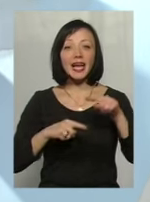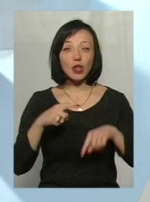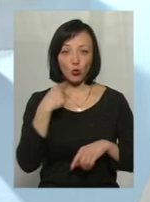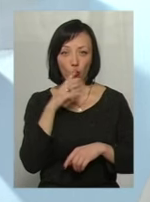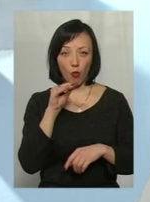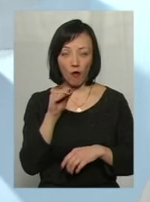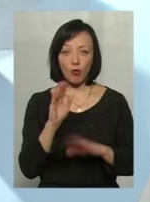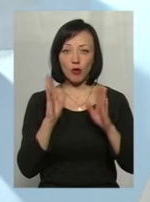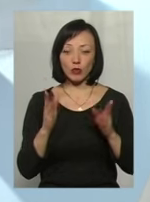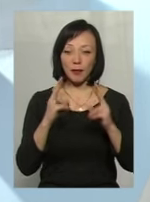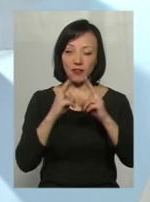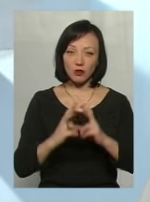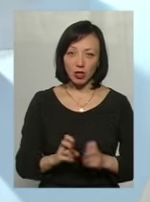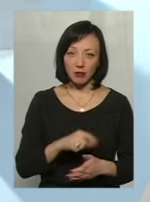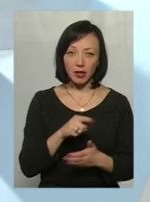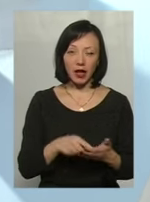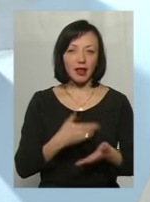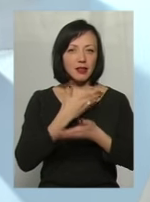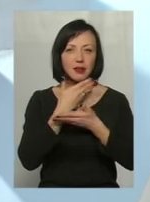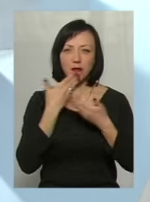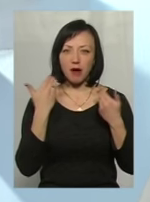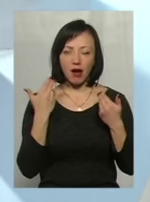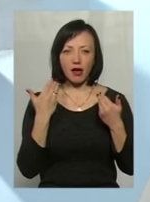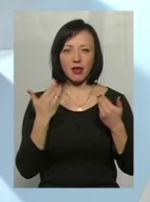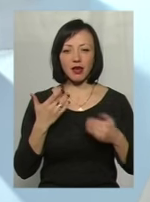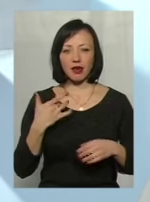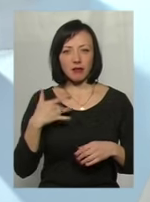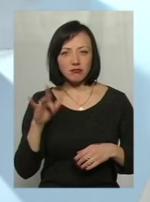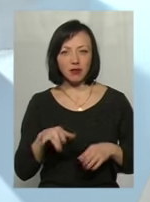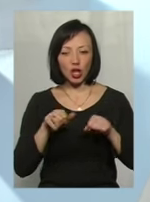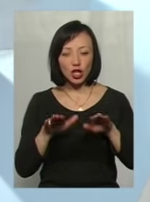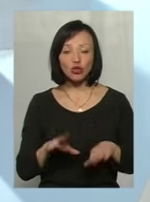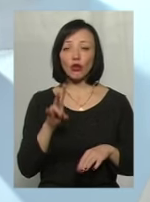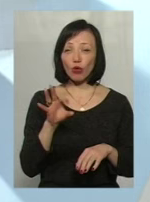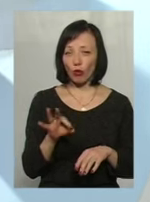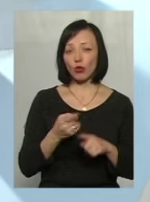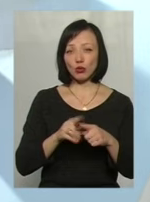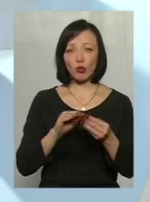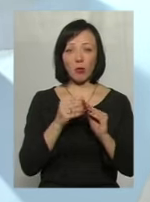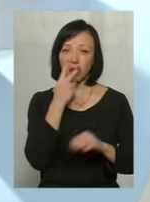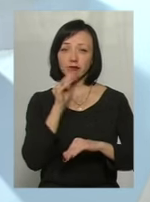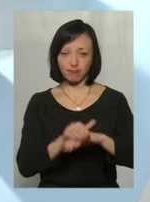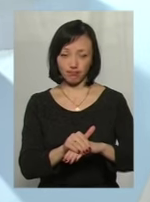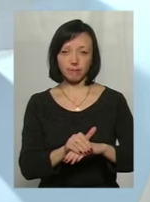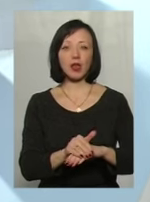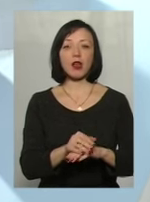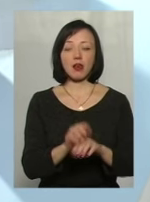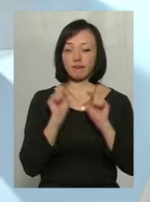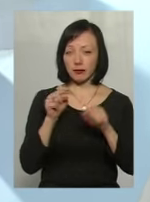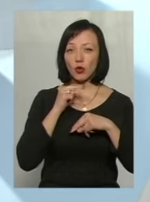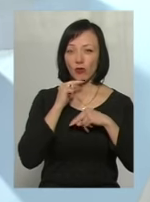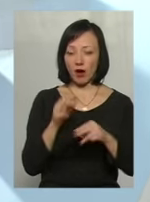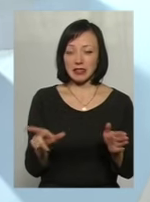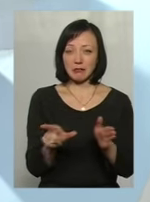будемо це питання вивчати, немає ніяких кардинальних чи категоричних рішень, але ми цю проблему помітили, ми звернули на неї увагу і спільно